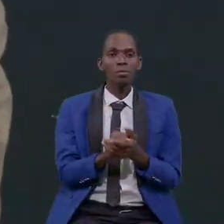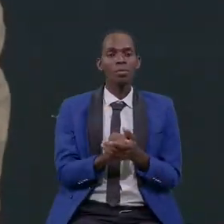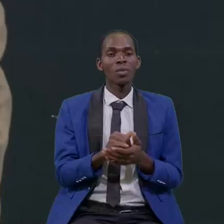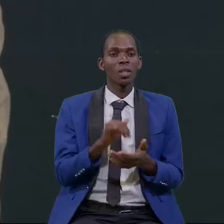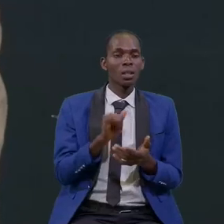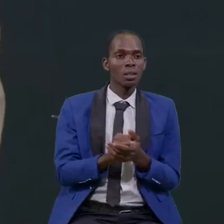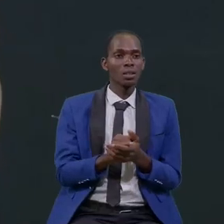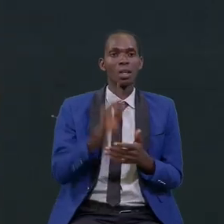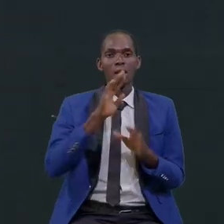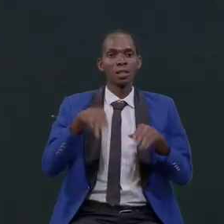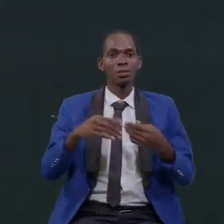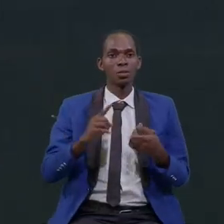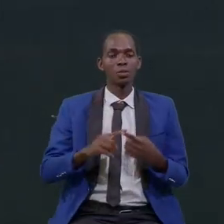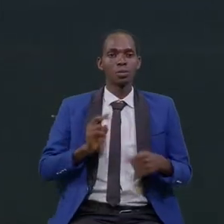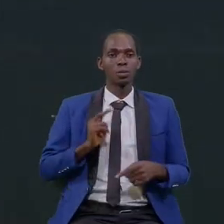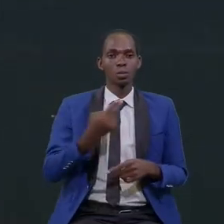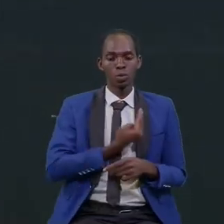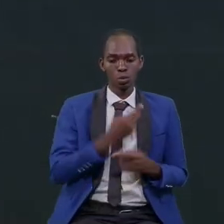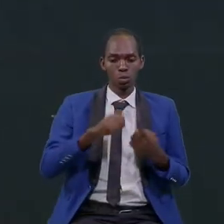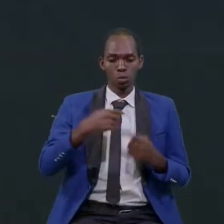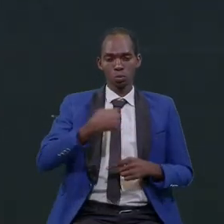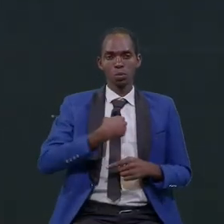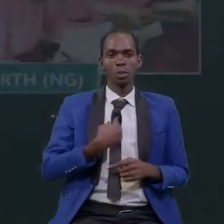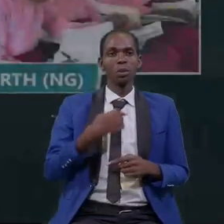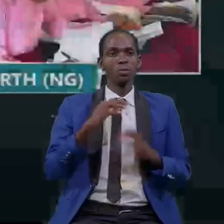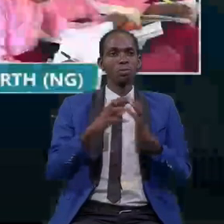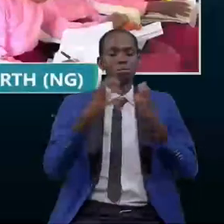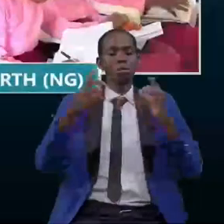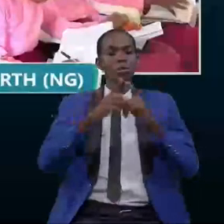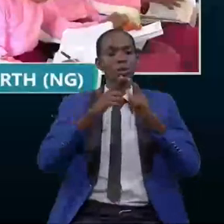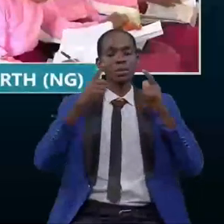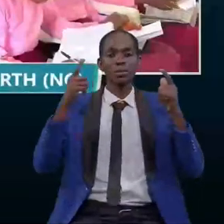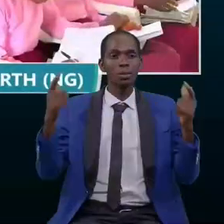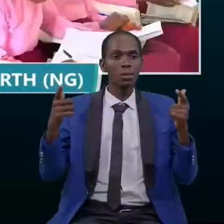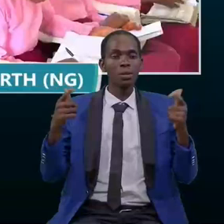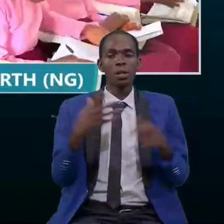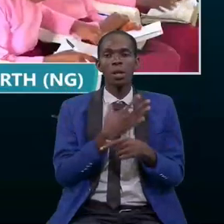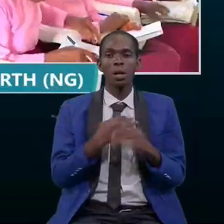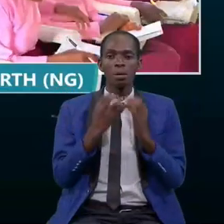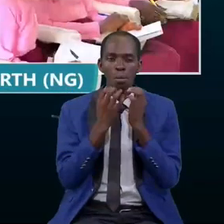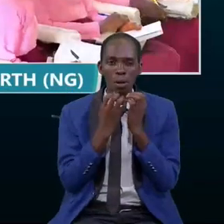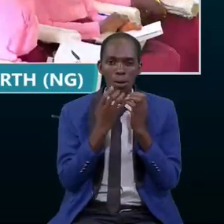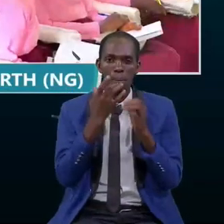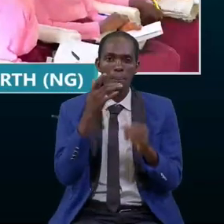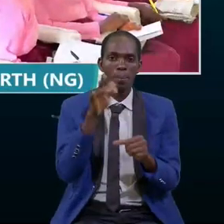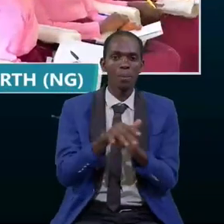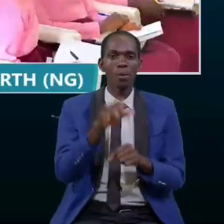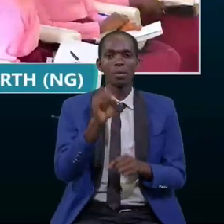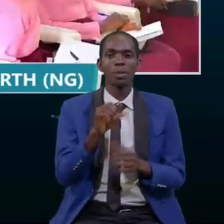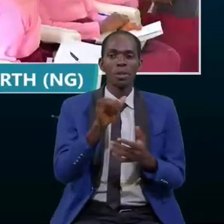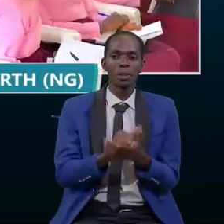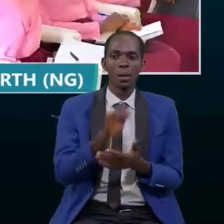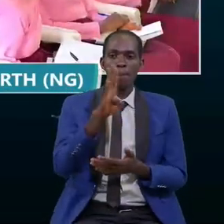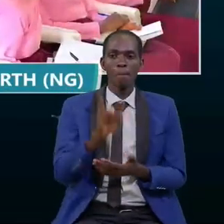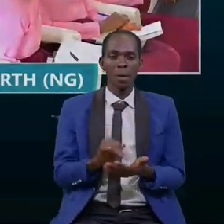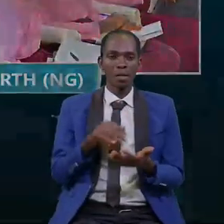Lesquels m'assurent de sa part. Les plus grandes et les plus précieuses promesses,